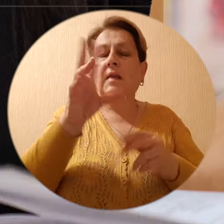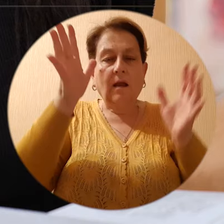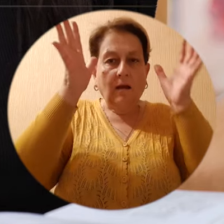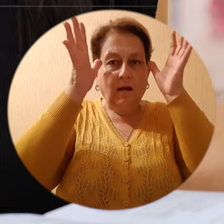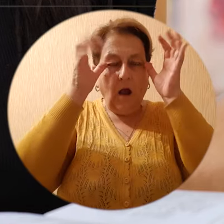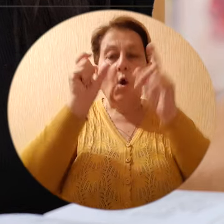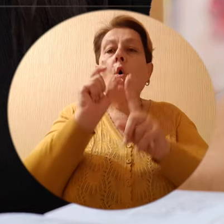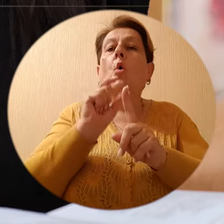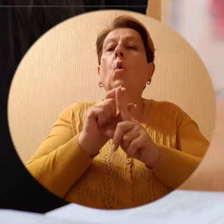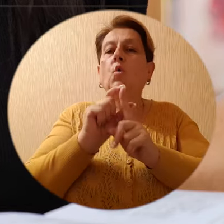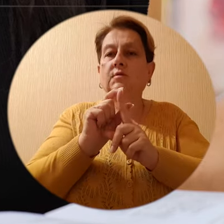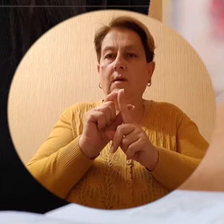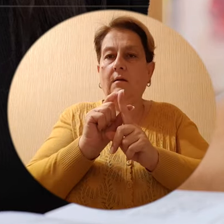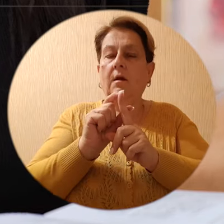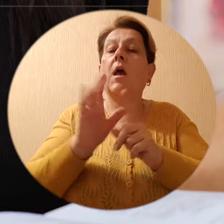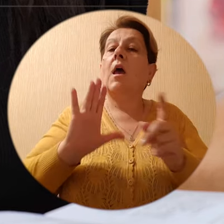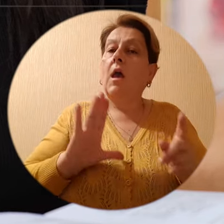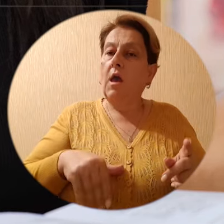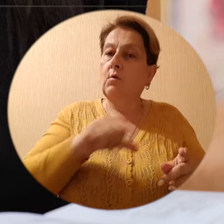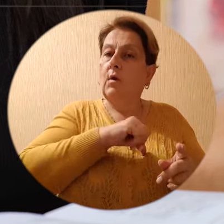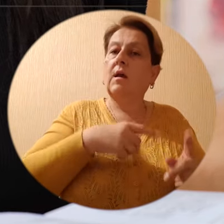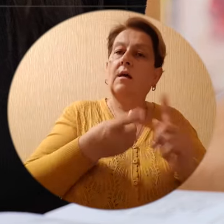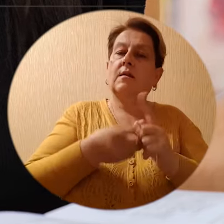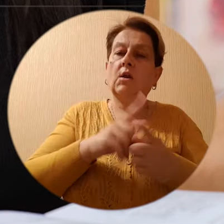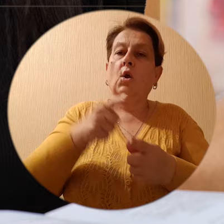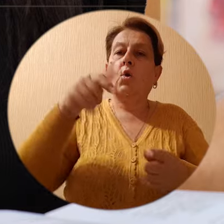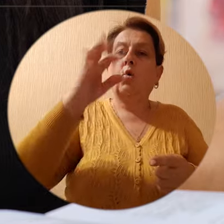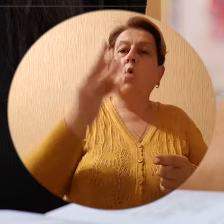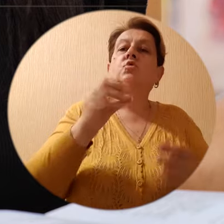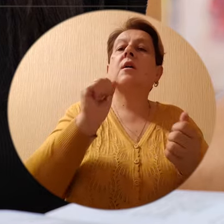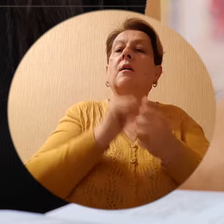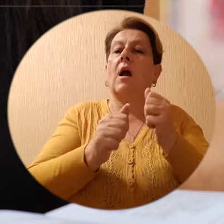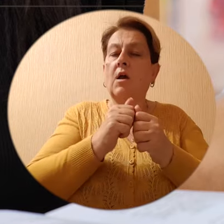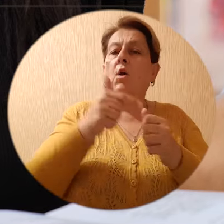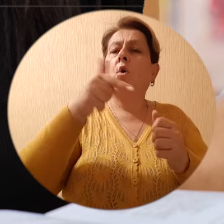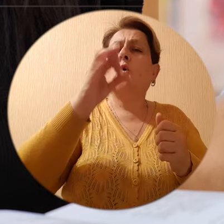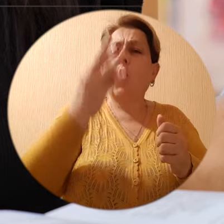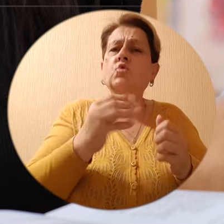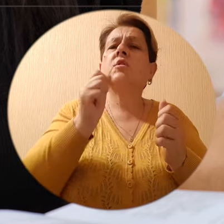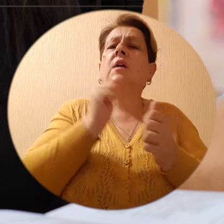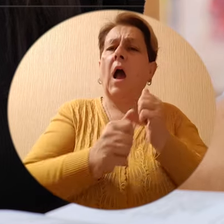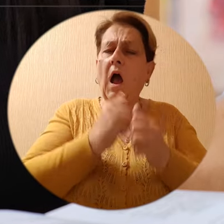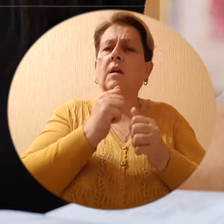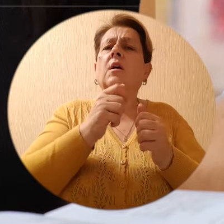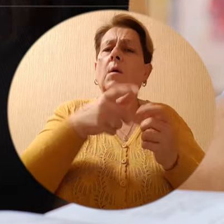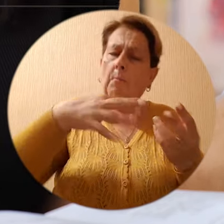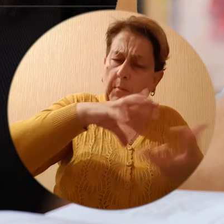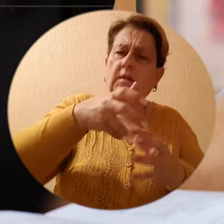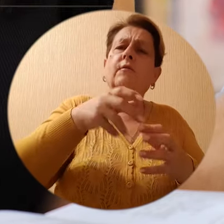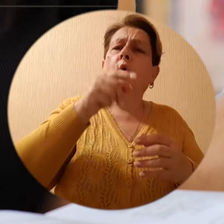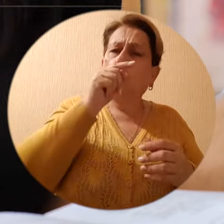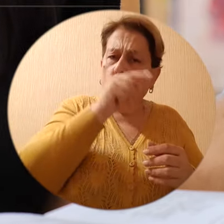Մաթեին կախարդական խոսքերը, հետո ինքը դարձավ գորշ քարին. «Գորշ քար, գորշ քար,